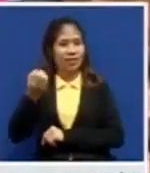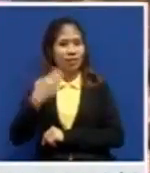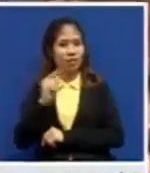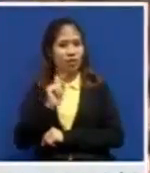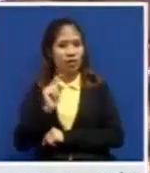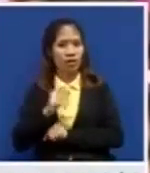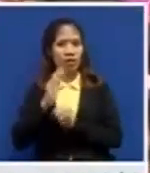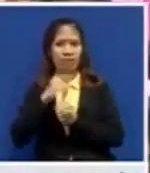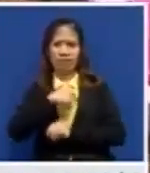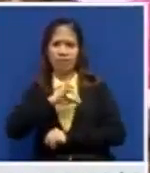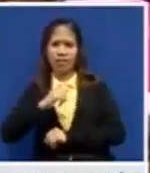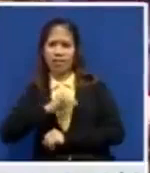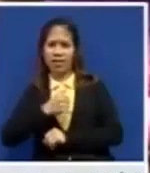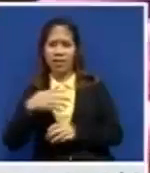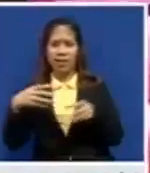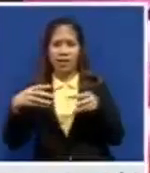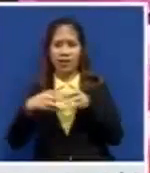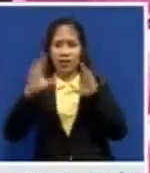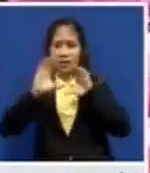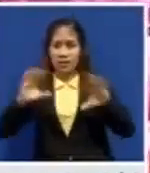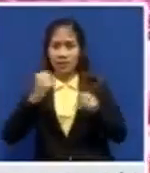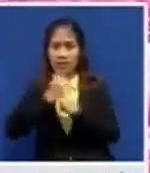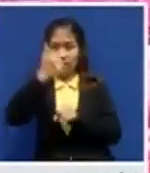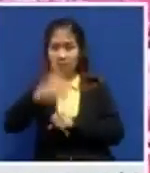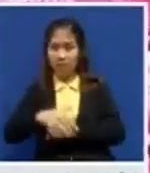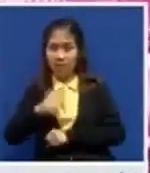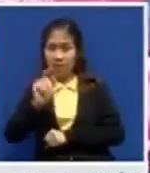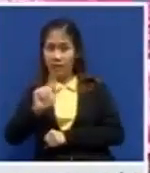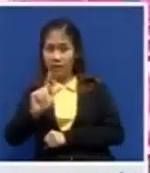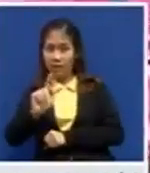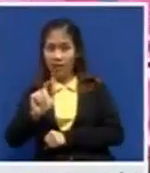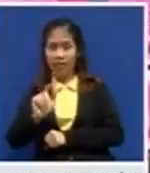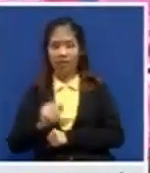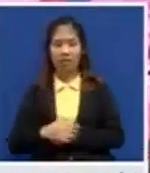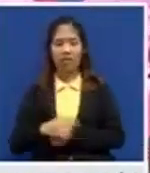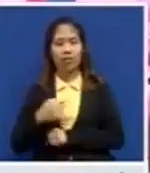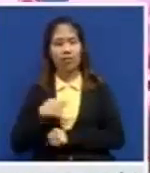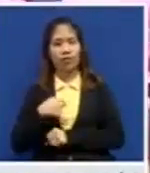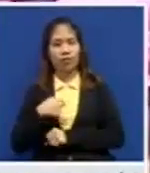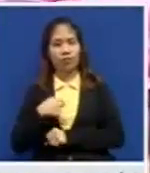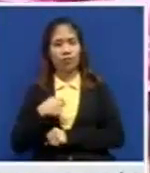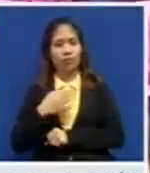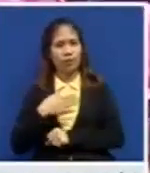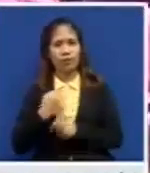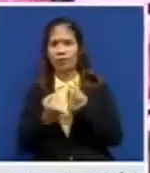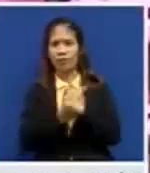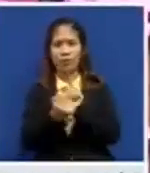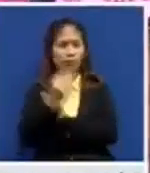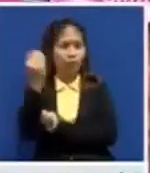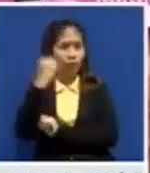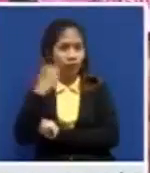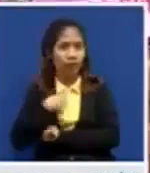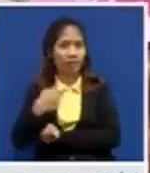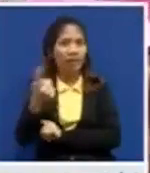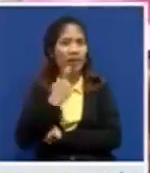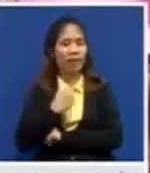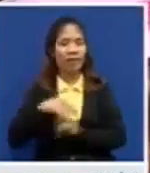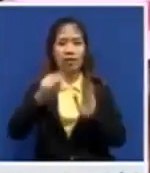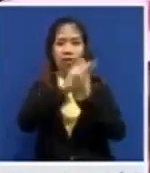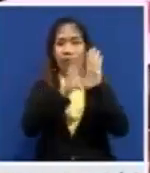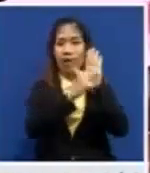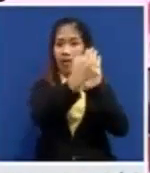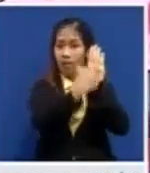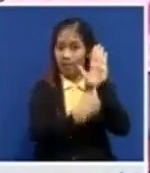คนไม่แน่ใจว่ารัฐบาลทำได้หรือไม่ผมเจอนักลงทุนทุกวันเขาถามคำเดียวนโยบายเปลี่ยนหรือ